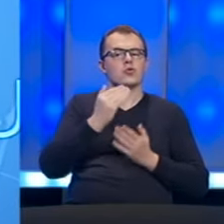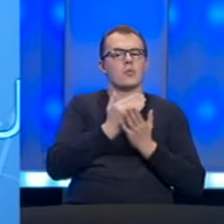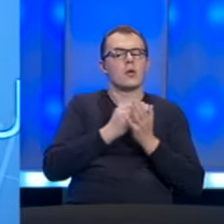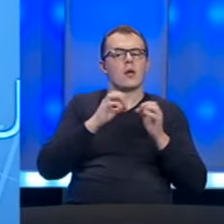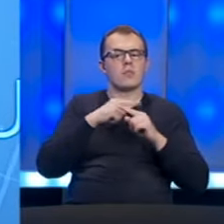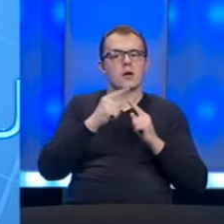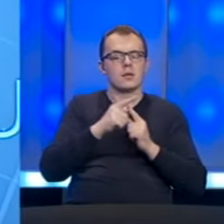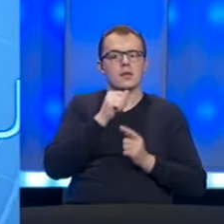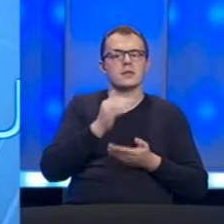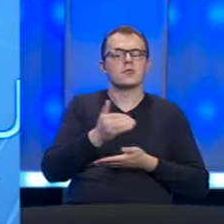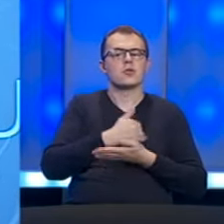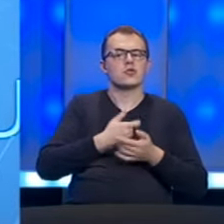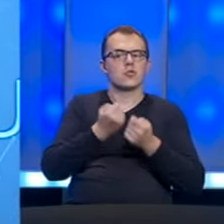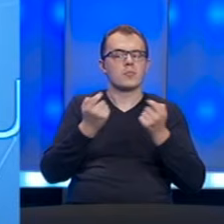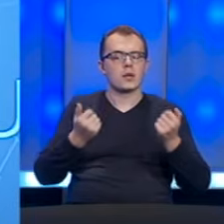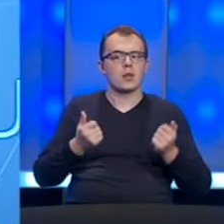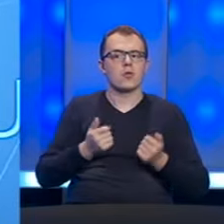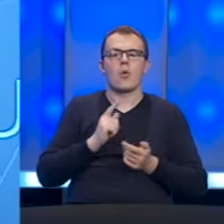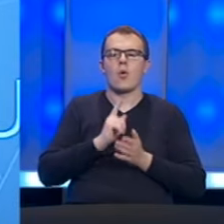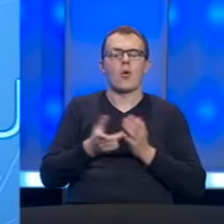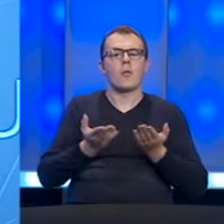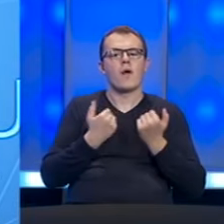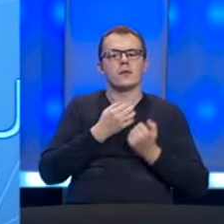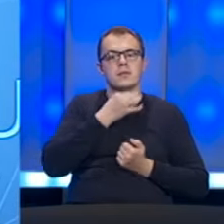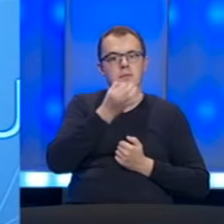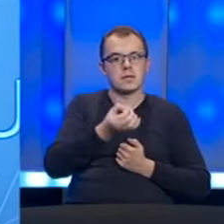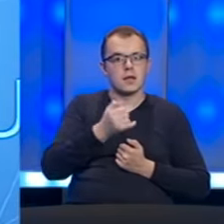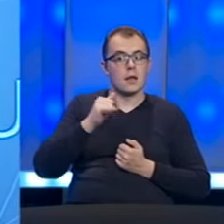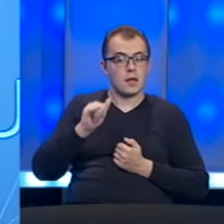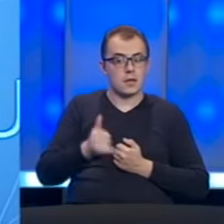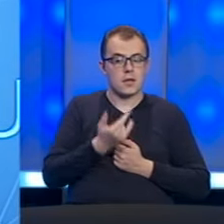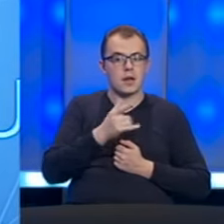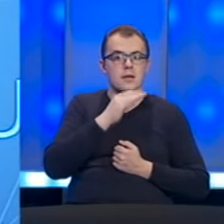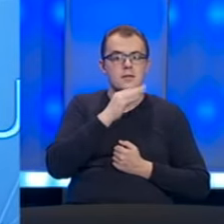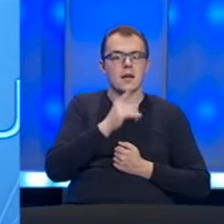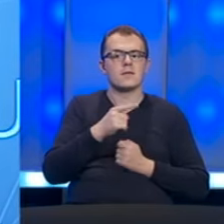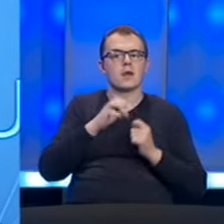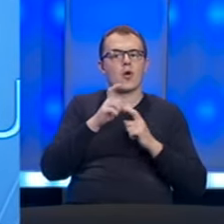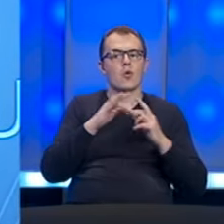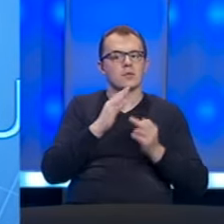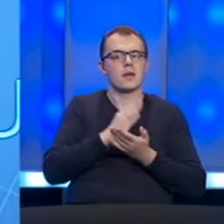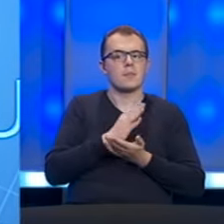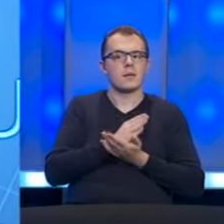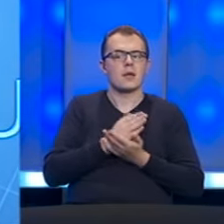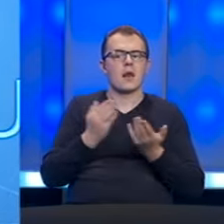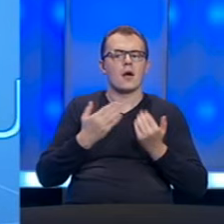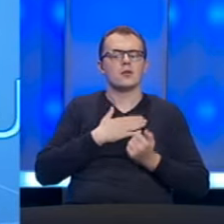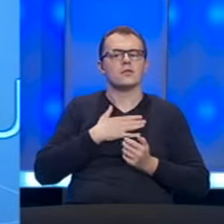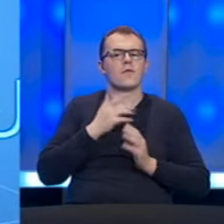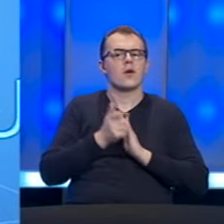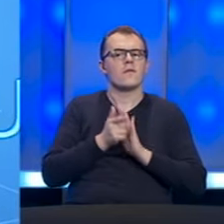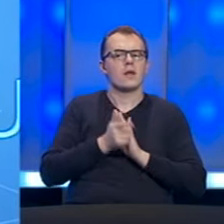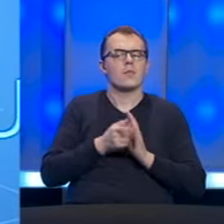BHT-a i iskoristit ću priliku i odmah vas pitati je li Sarajevska KOS-a bila